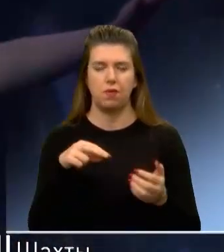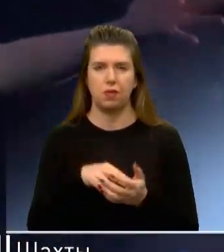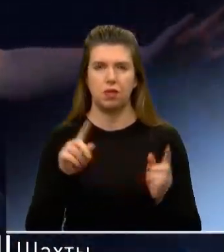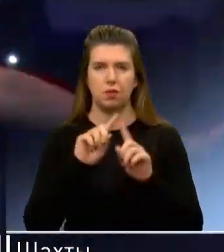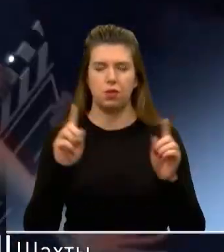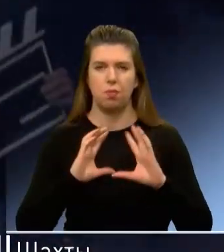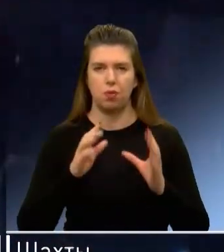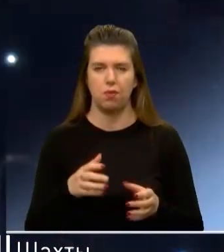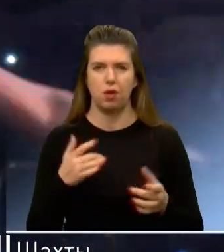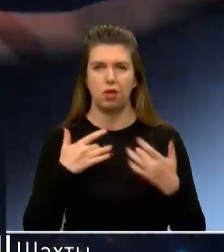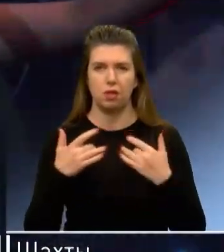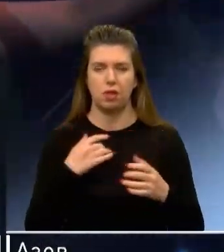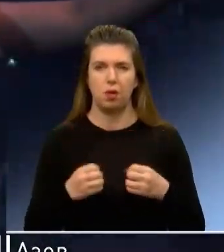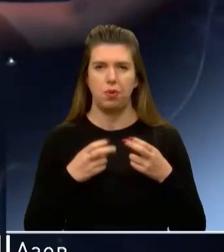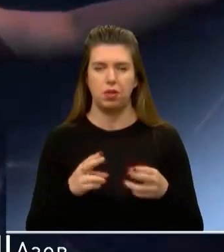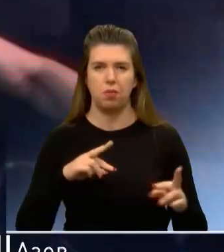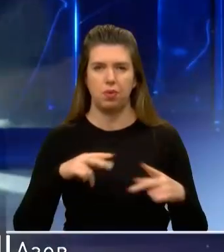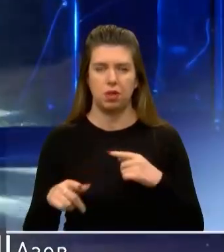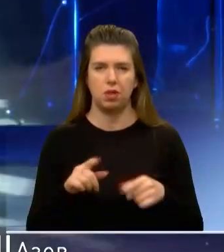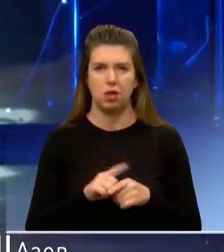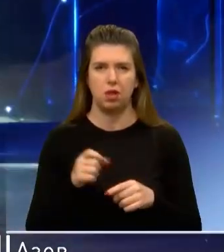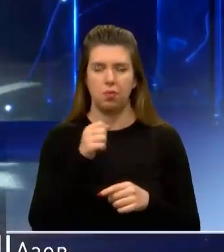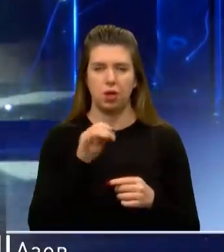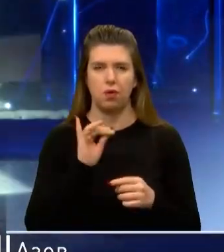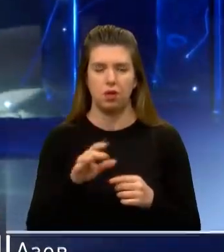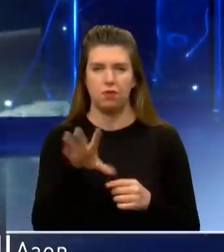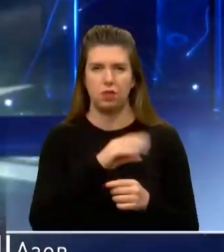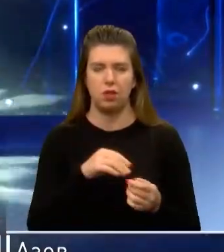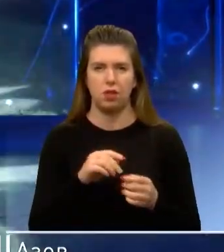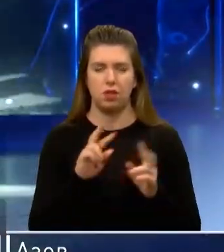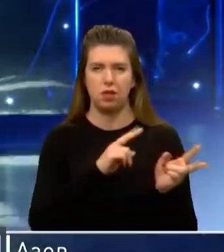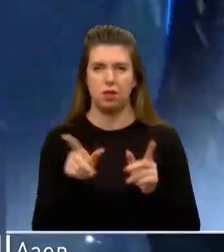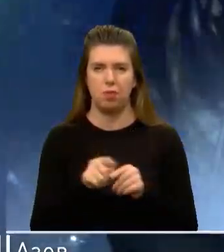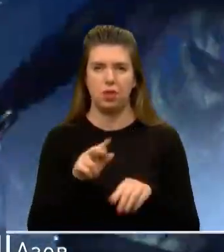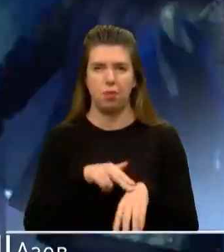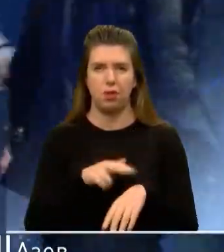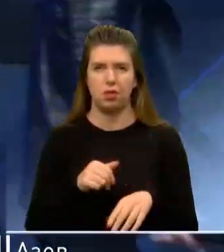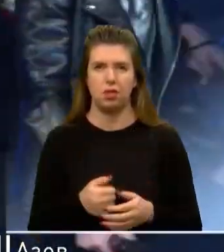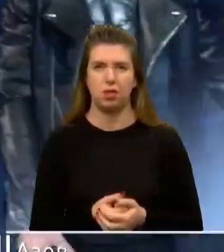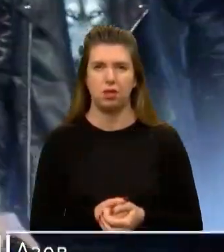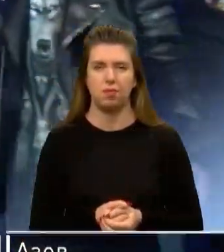звездой мировой сцены а бандиты меняют оружие на микрофоны и кружатся в танцы с